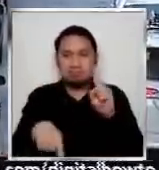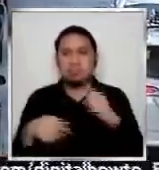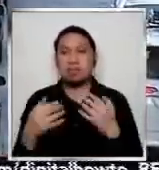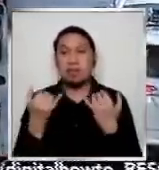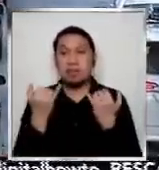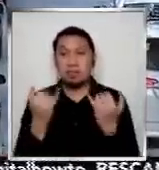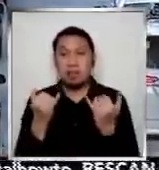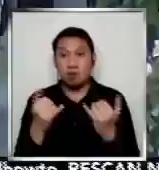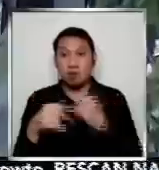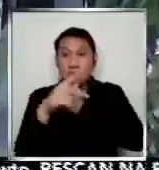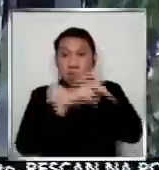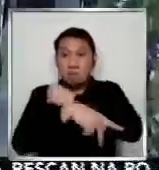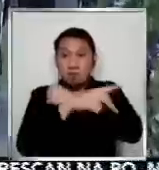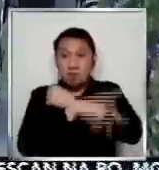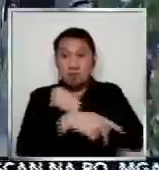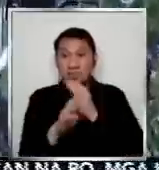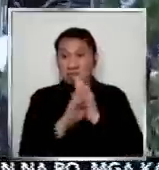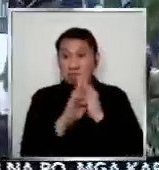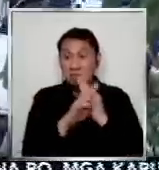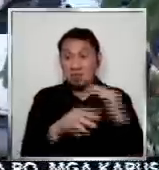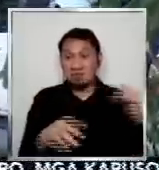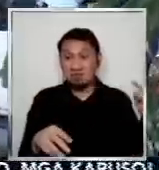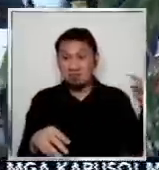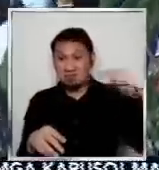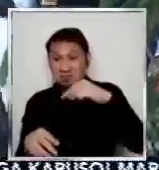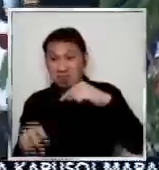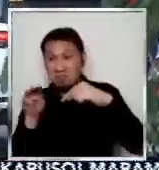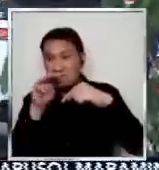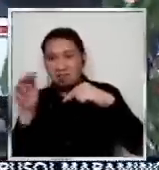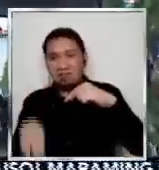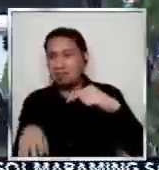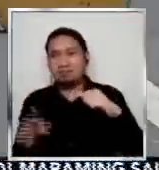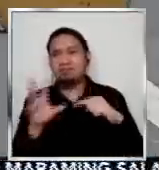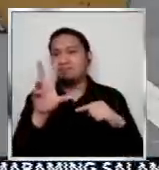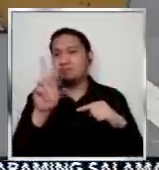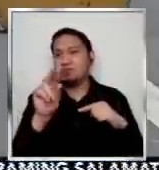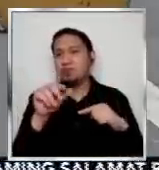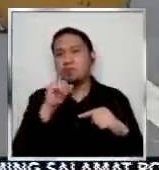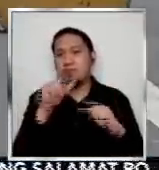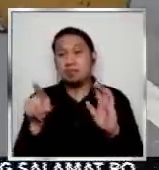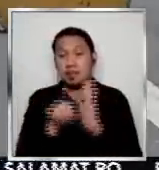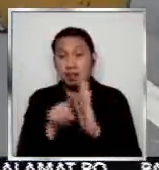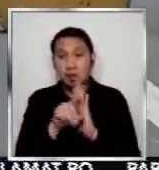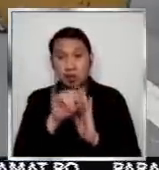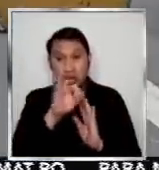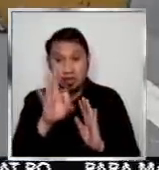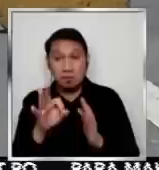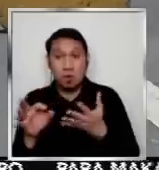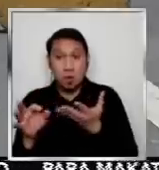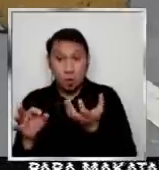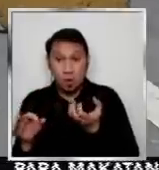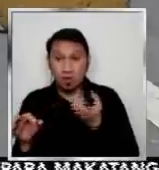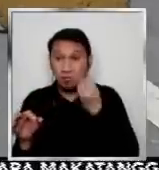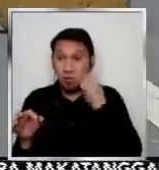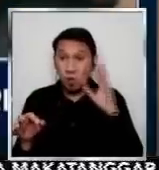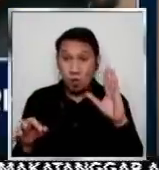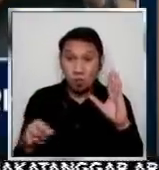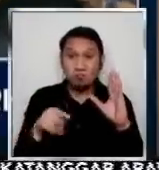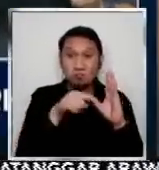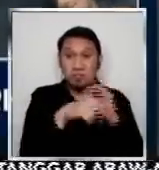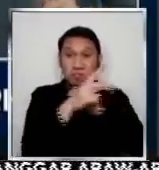bus sa Metro Manila. Stranded ka ba at gusto mo nang umuwi sa iyong probinsya? One-way na biyahe, pwede, sabi ni General